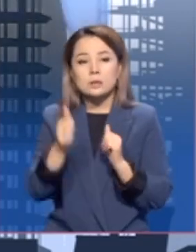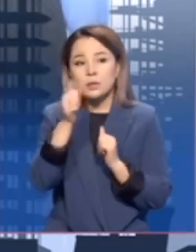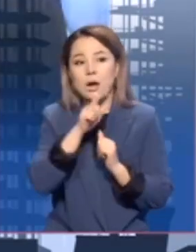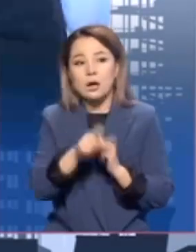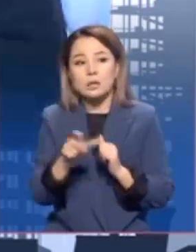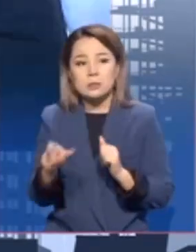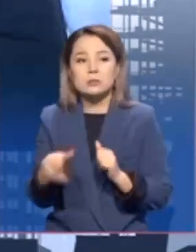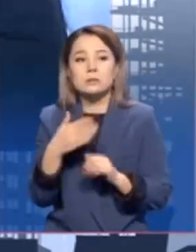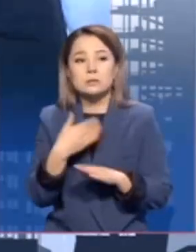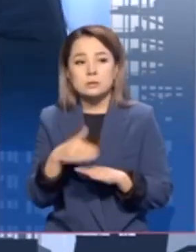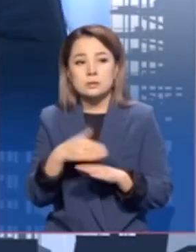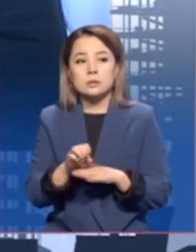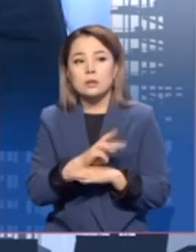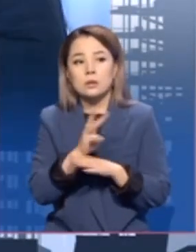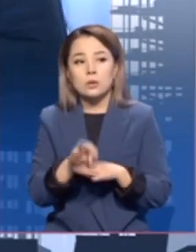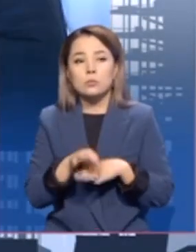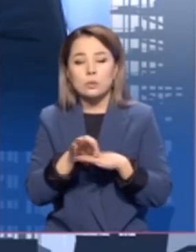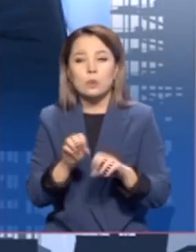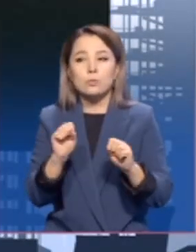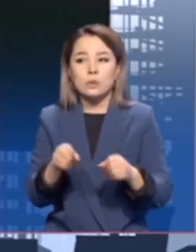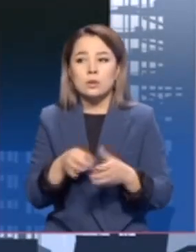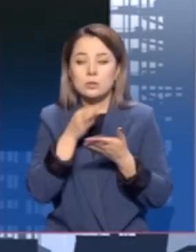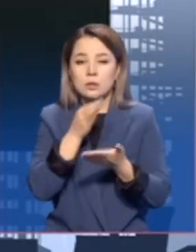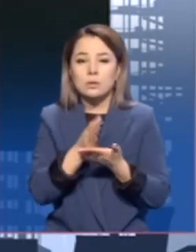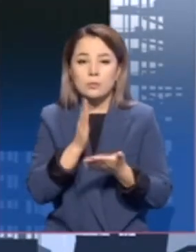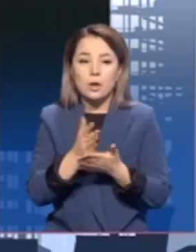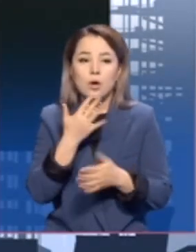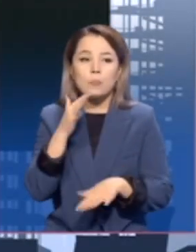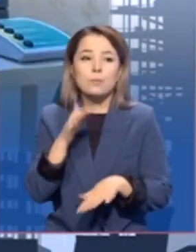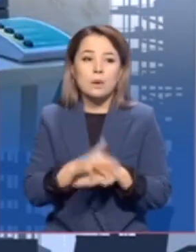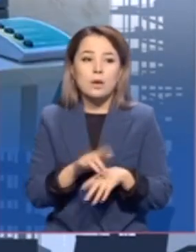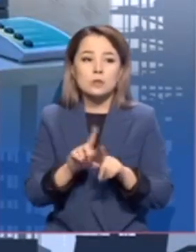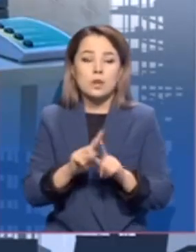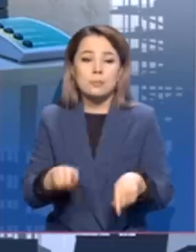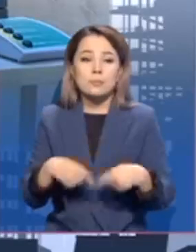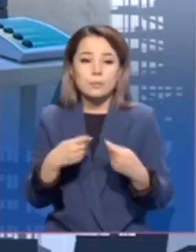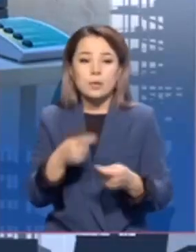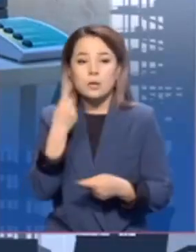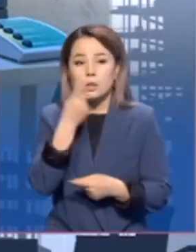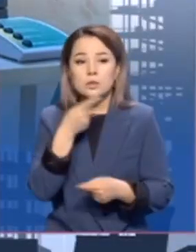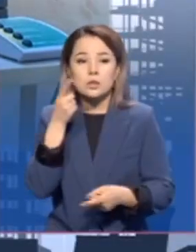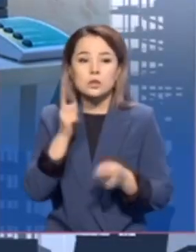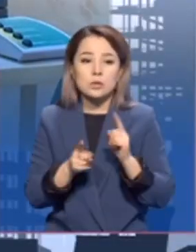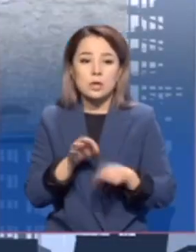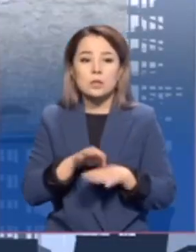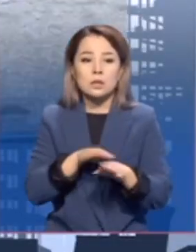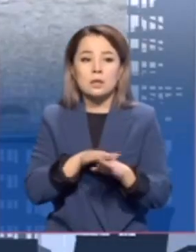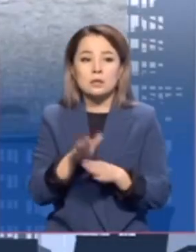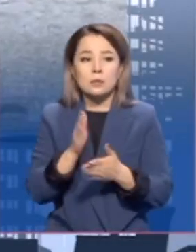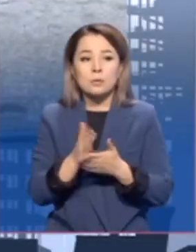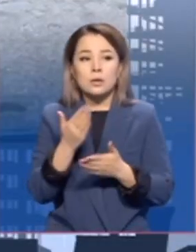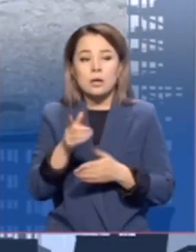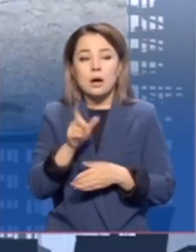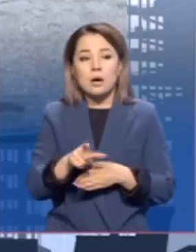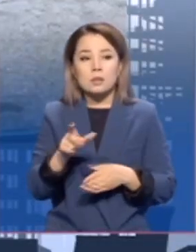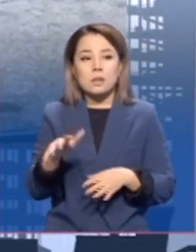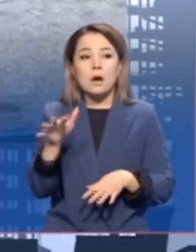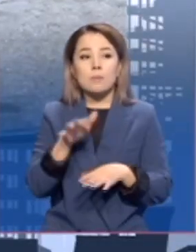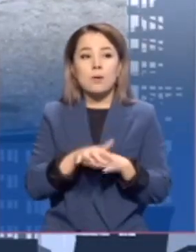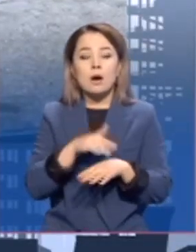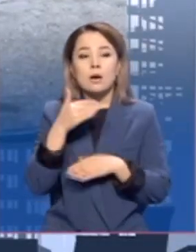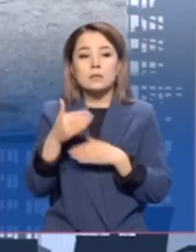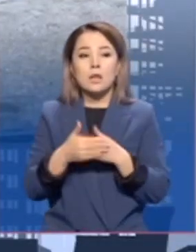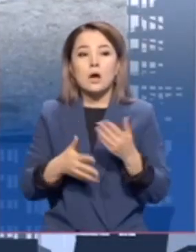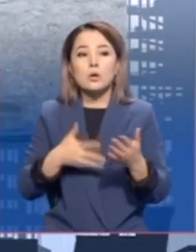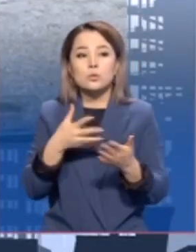азаматтарды несиемен қамтуға мүмкіндік береді делінген Ұлттық банктің бізге берген ресми жауабында. Бірақ бұл азаматтарды банк алдында